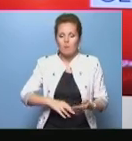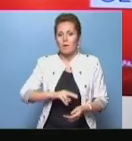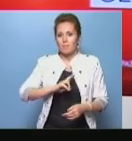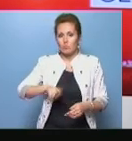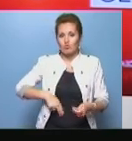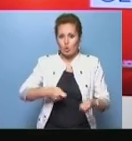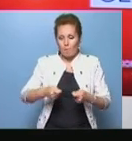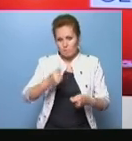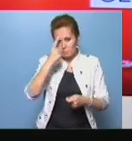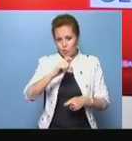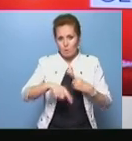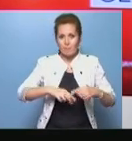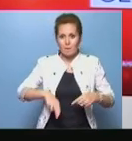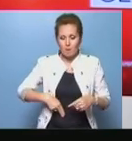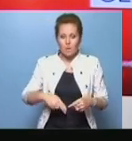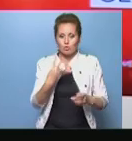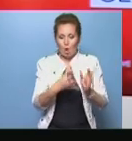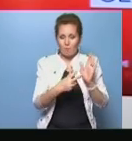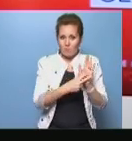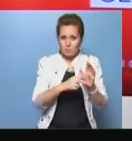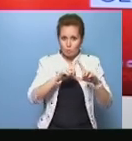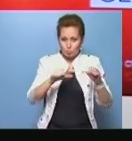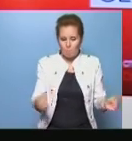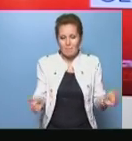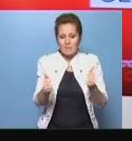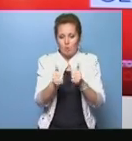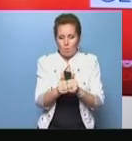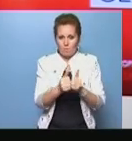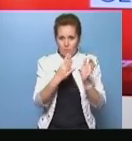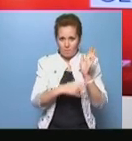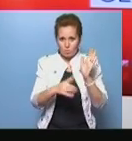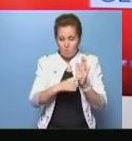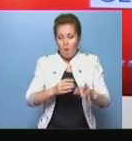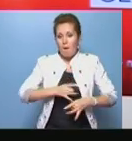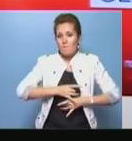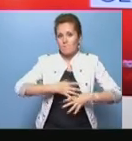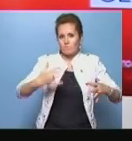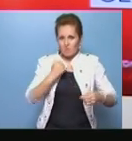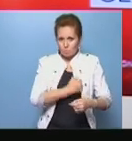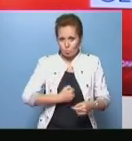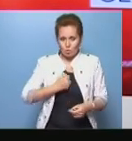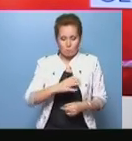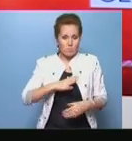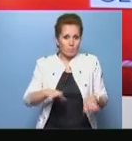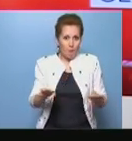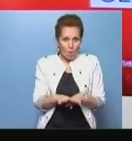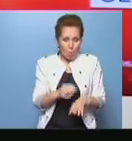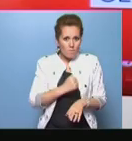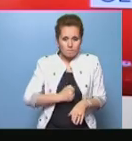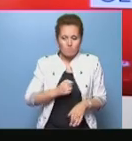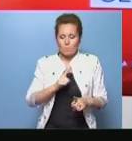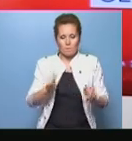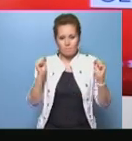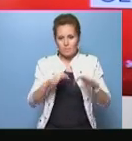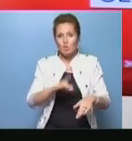что 48-ю присоединят к 97-й. Возмущений и вопросов было столько, что экстренно созвали собрание. О чем договорились,